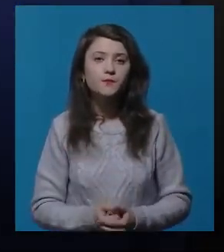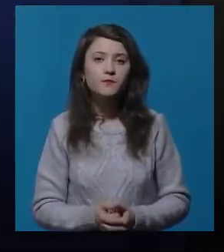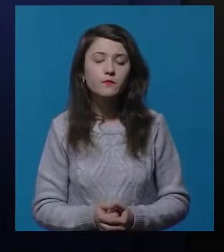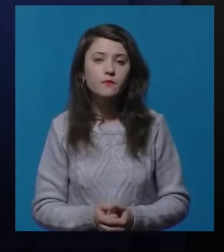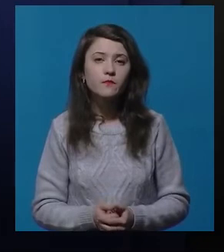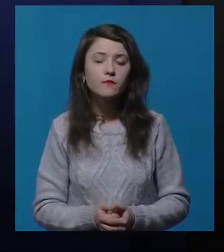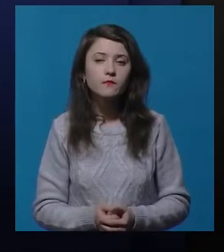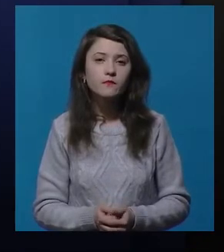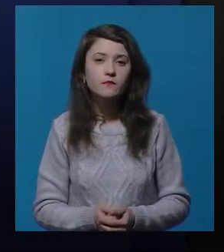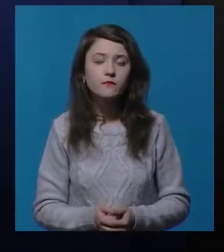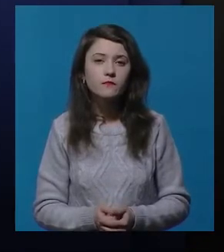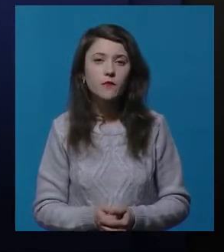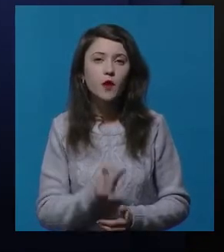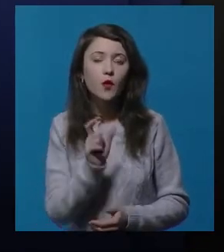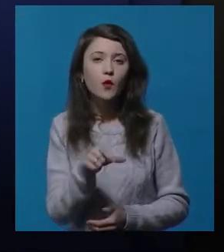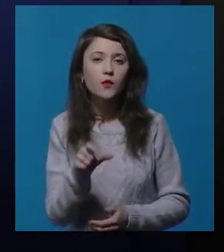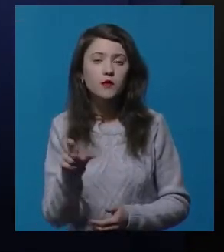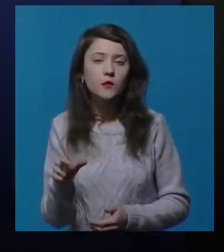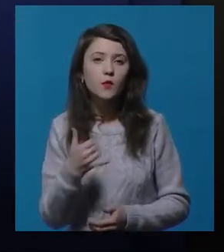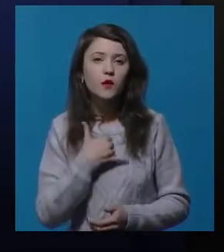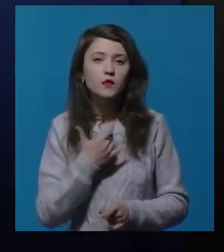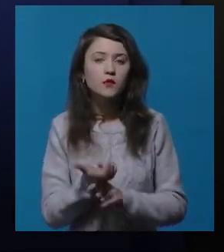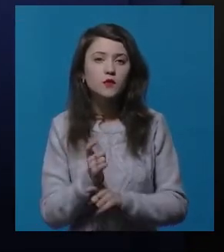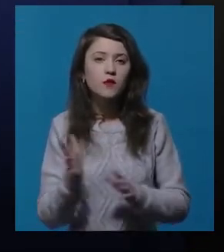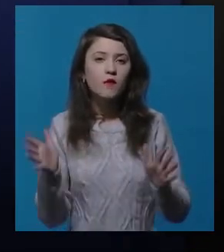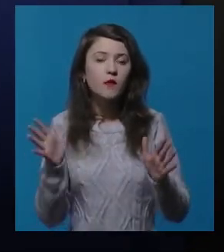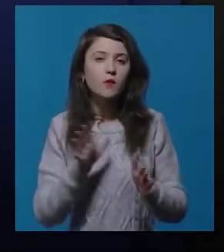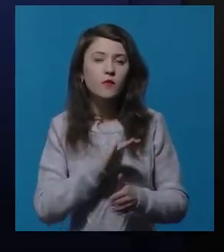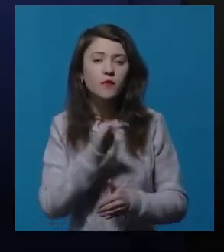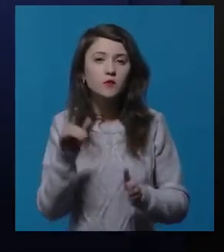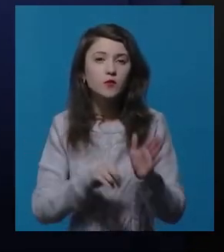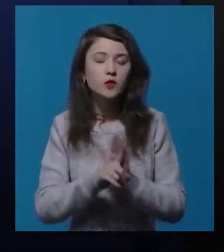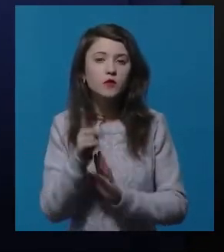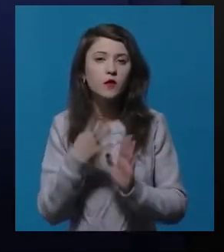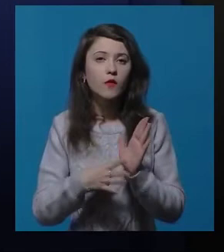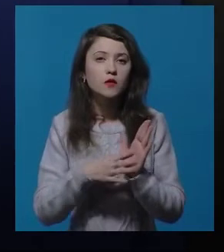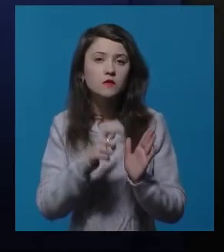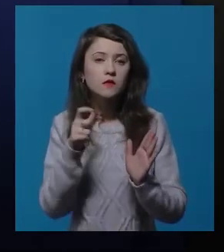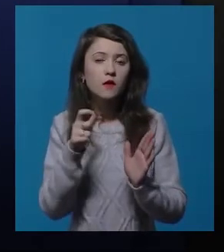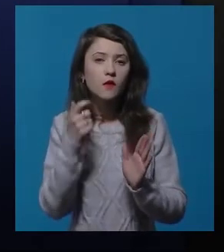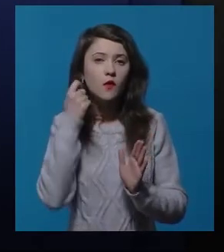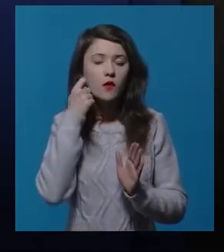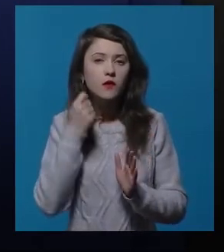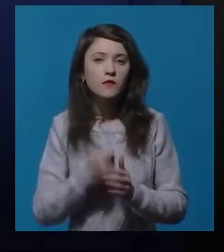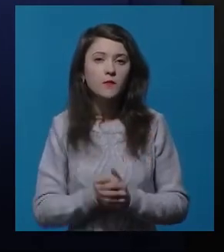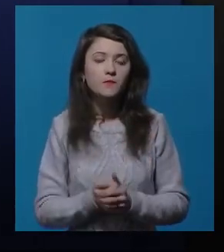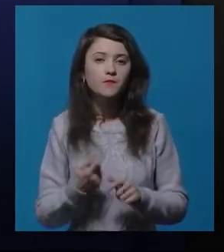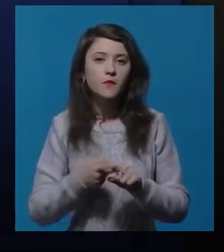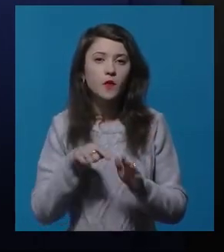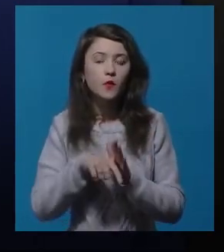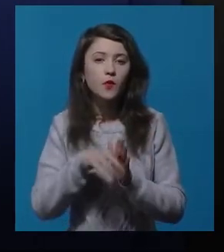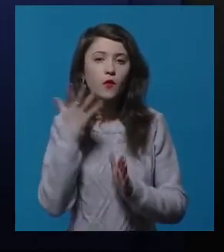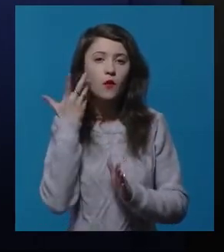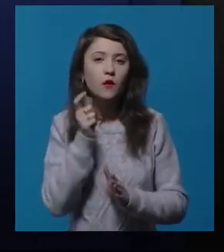розумієте, громадяни, у нас дуже був великий рівень з початку 90-х років правового нігілізму, це, тобто, коли людина